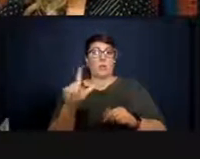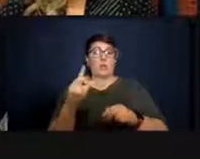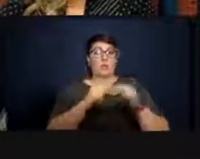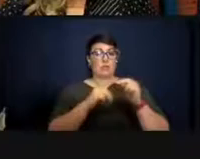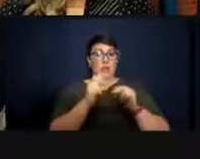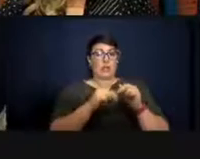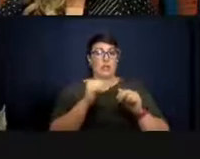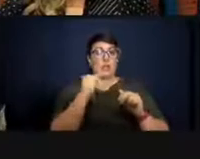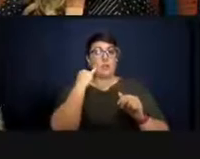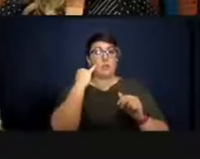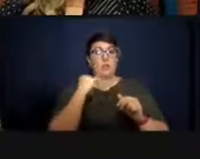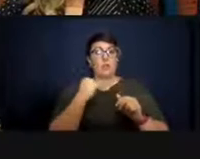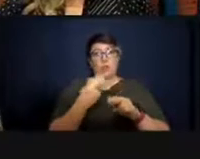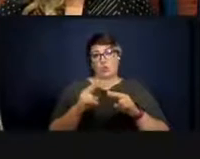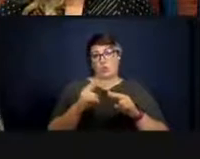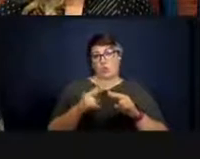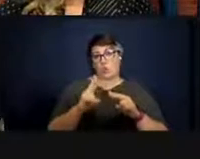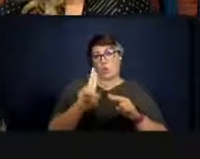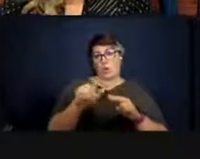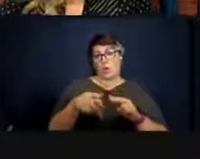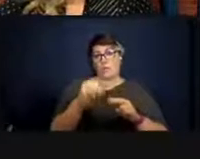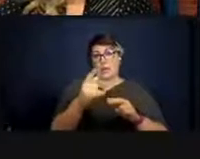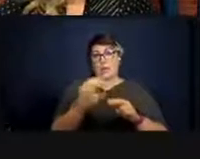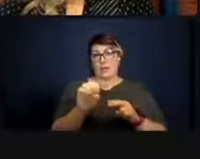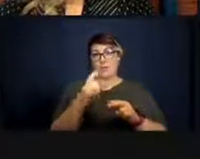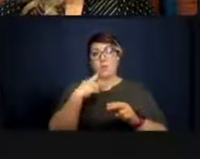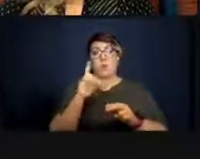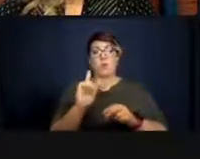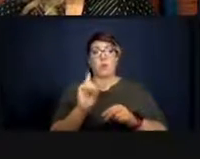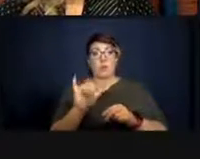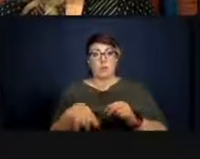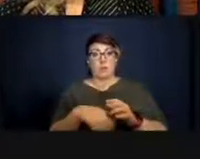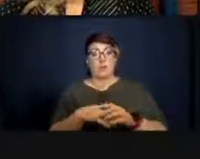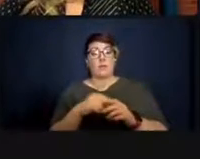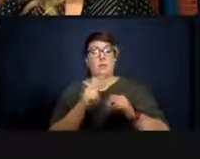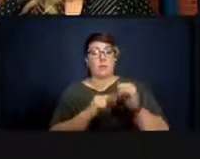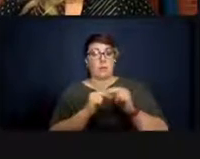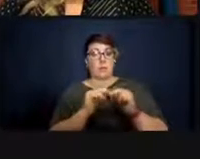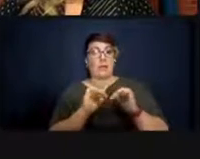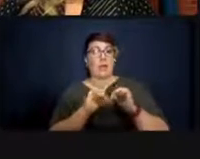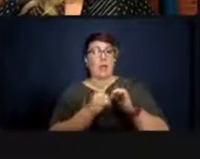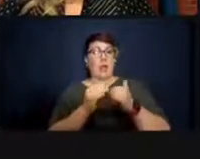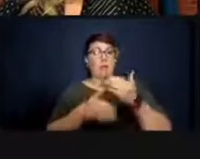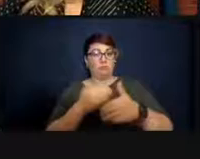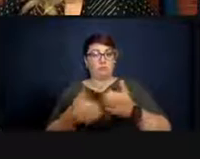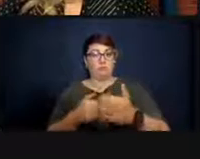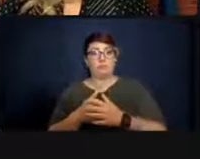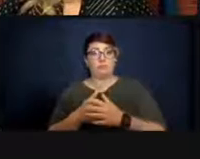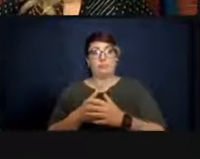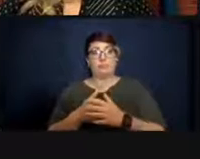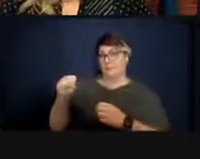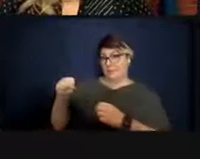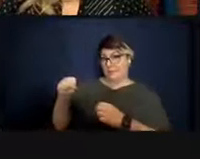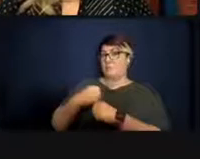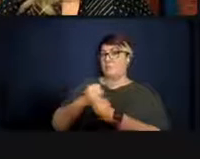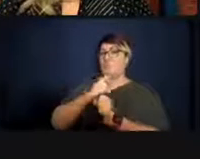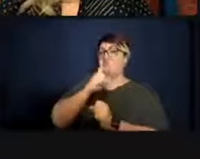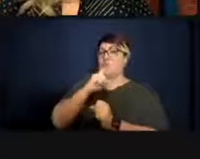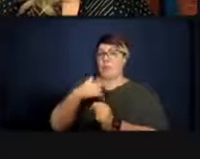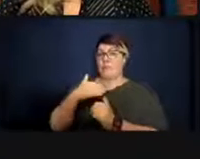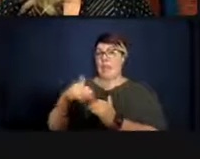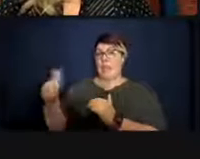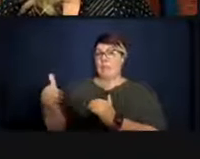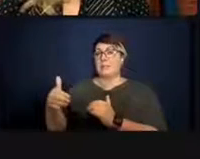عن مسار الإيكو والمبنى وكيفية سير العمليات. نعم، نحن سنضمن